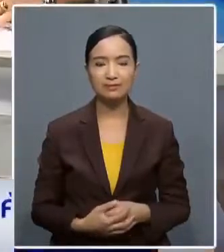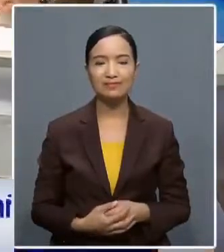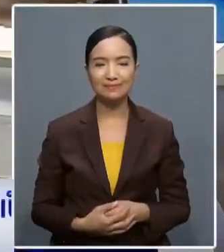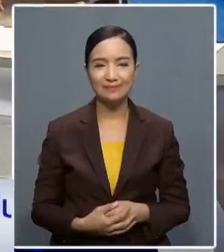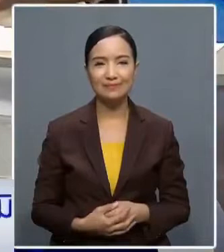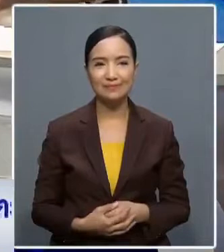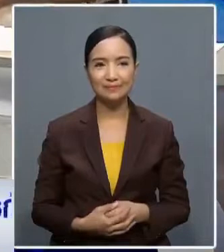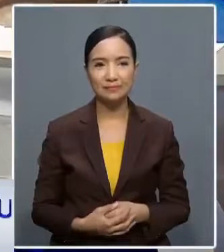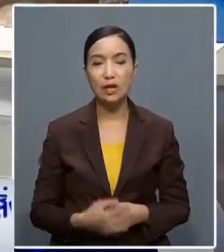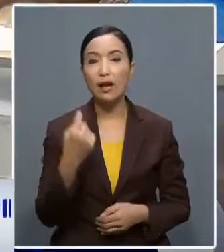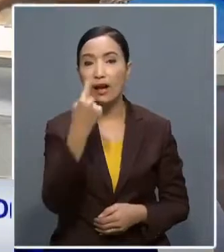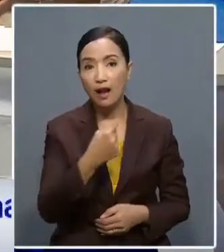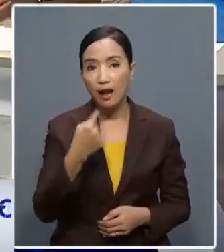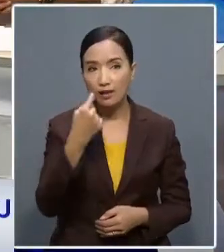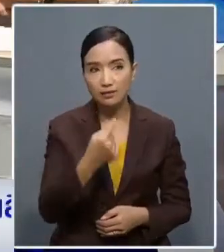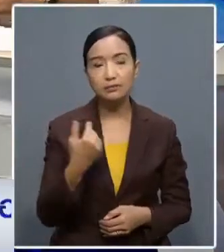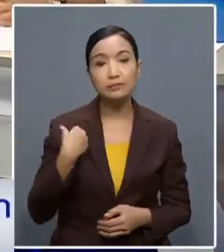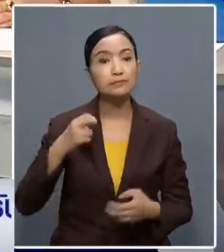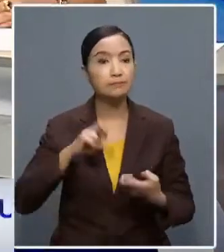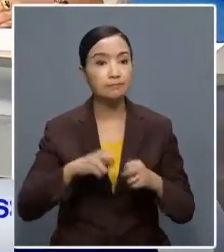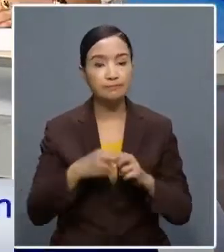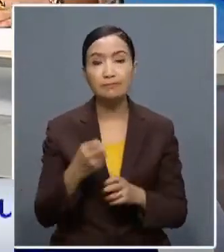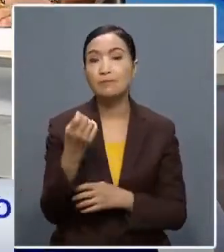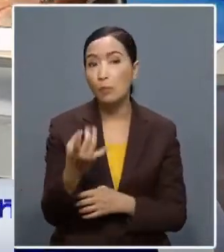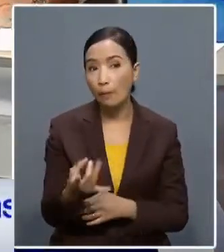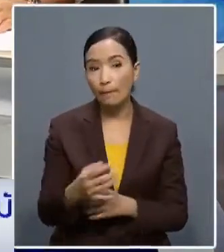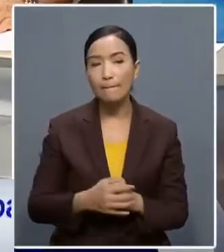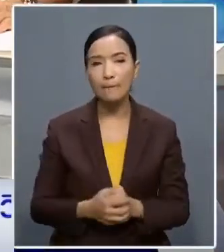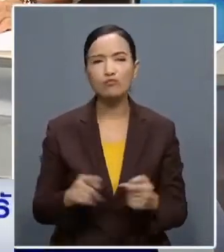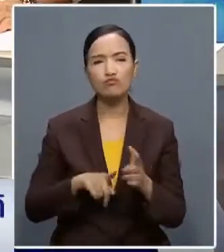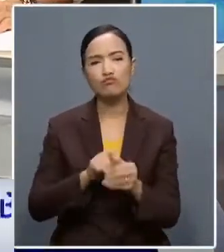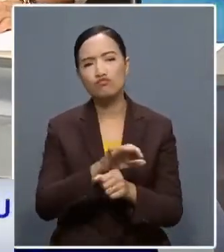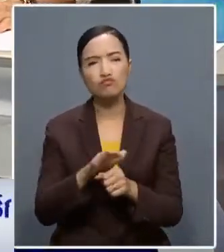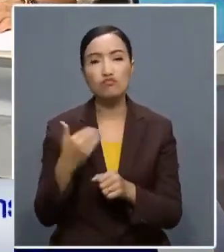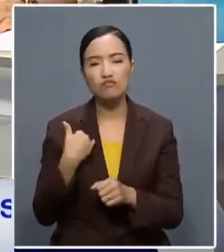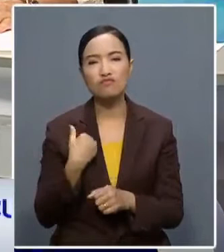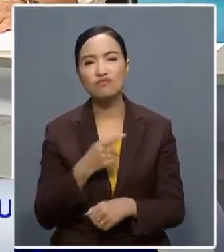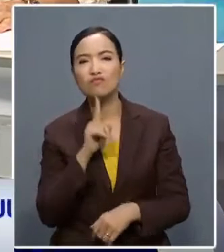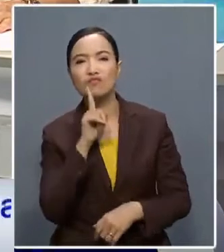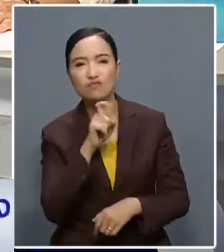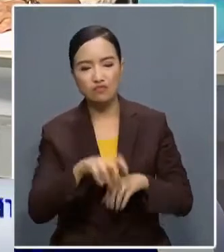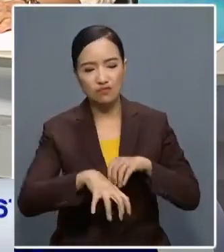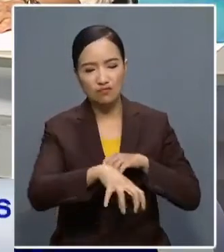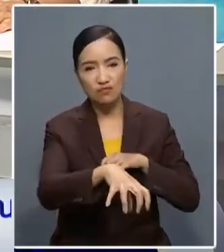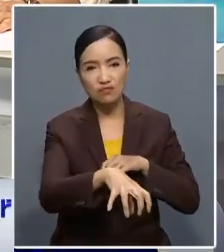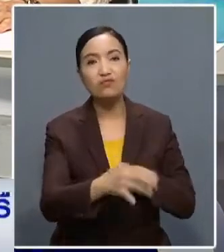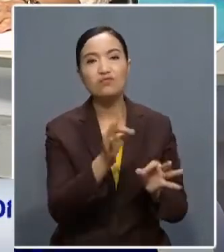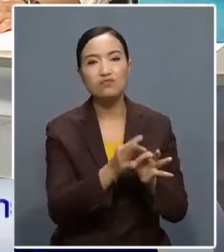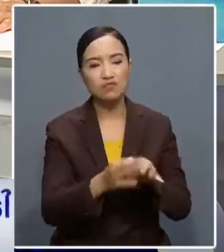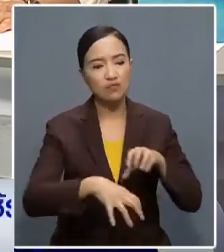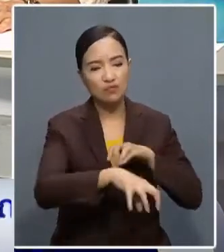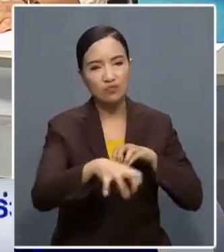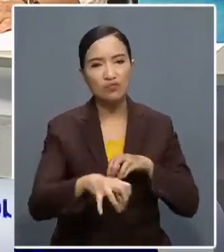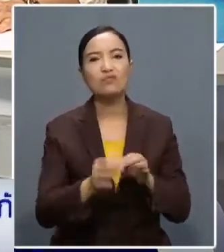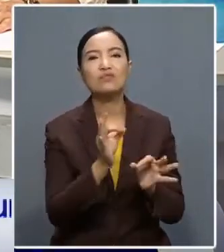นะครับถ้าเผื่อว่าใครมีปัญหาอะไรนะครับ ค่ะช่วงโควิดเน า ะ สอบถามได้ที่สาขาธกส.ทั่วประเทศ พูดถึงธกส.เขาน่